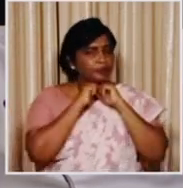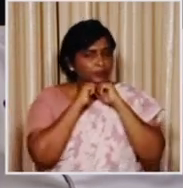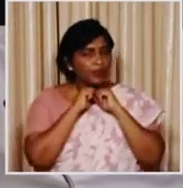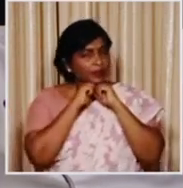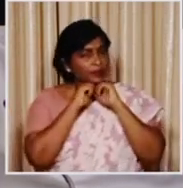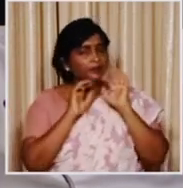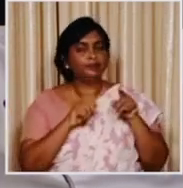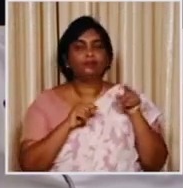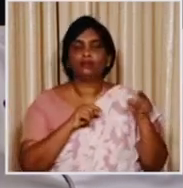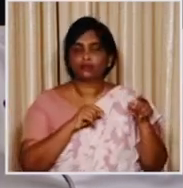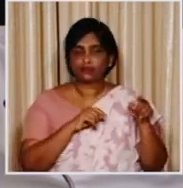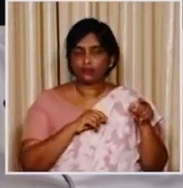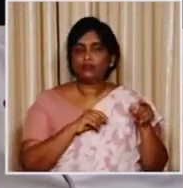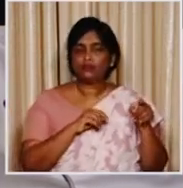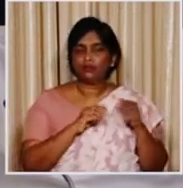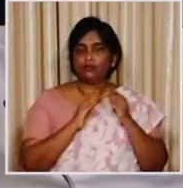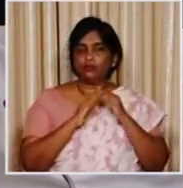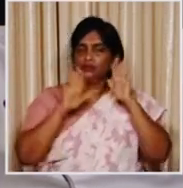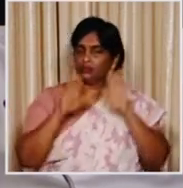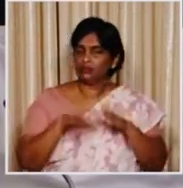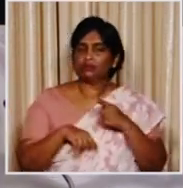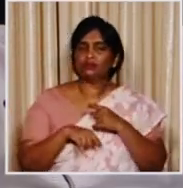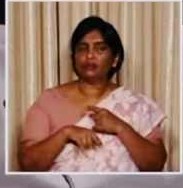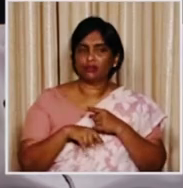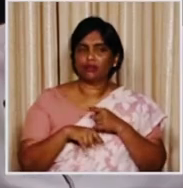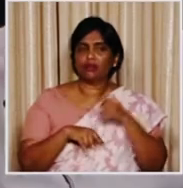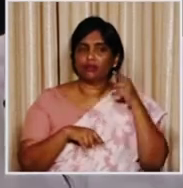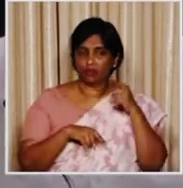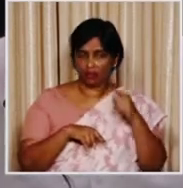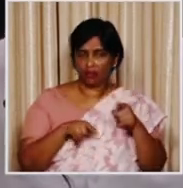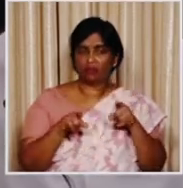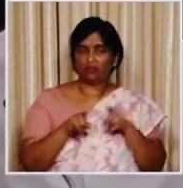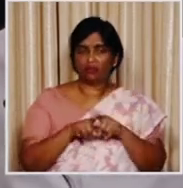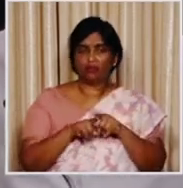ඉඳලා ගෙවල් තියාගෙන හිටියා. එතකොට මේ